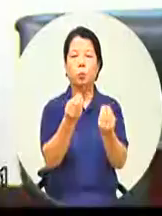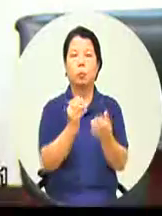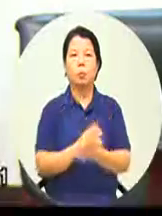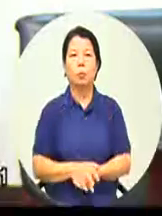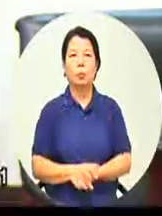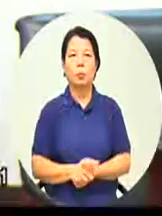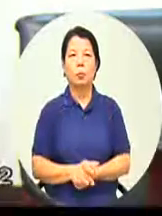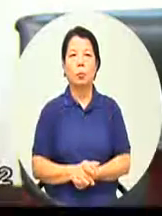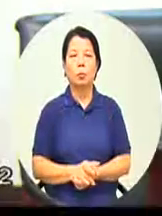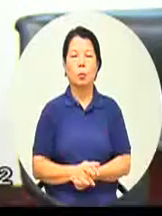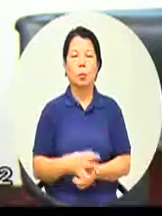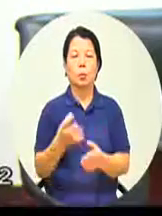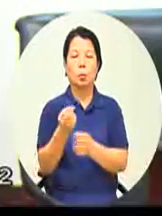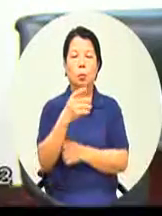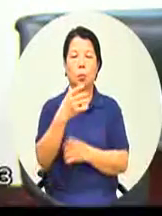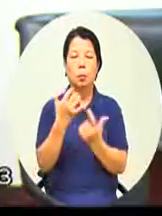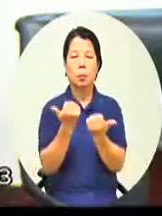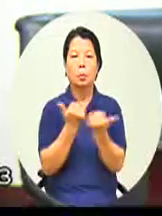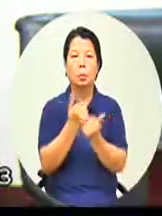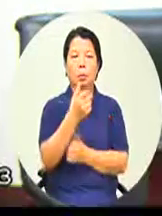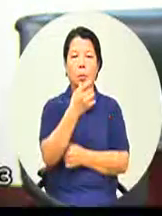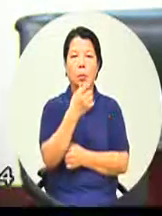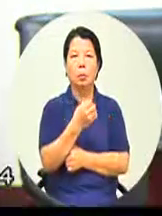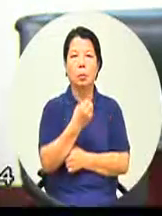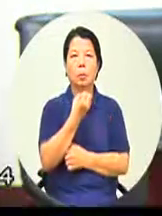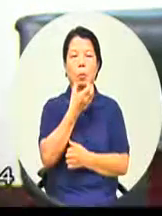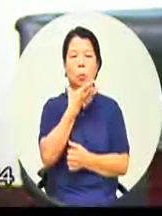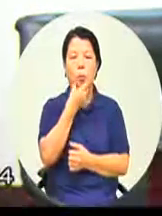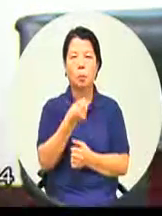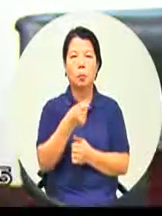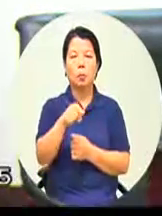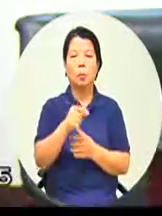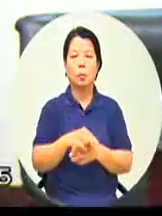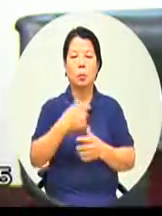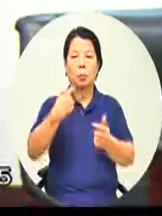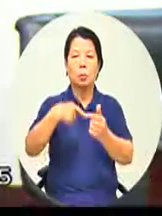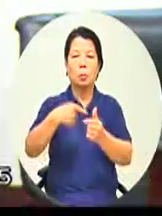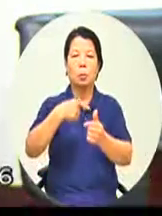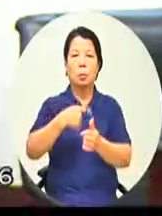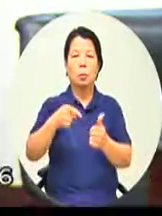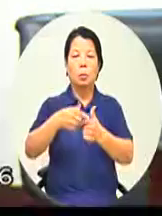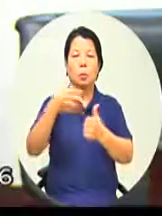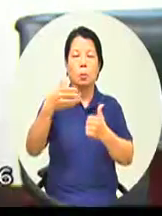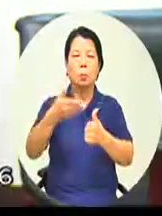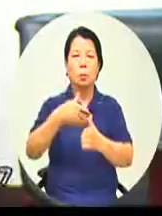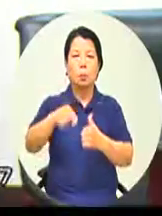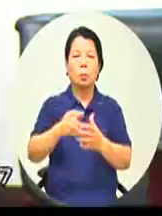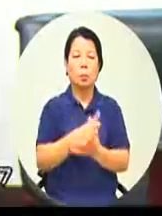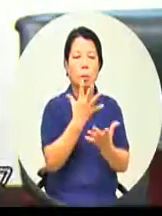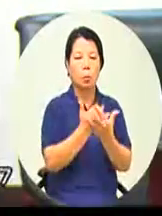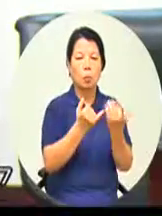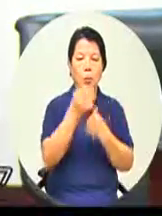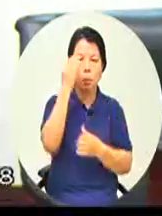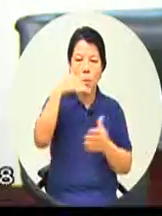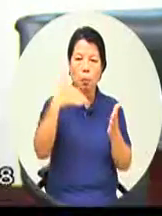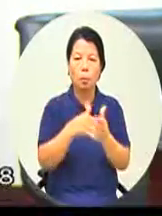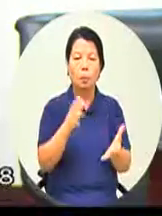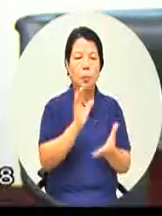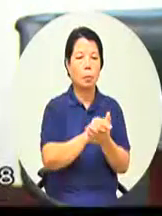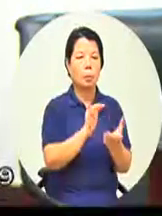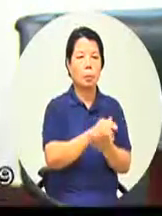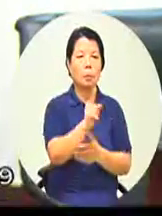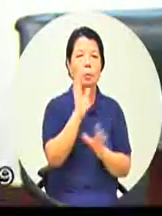育，华德福教育的小朋友，相信现在我有看到我有几个朋友的孩